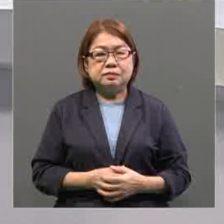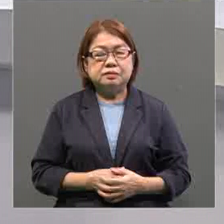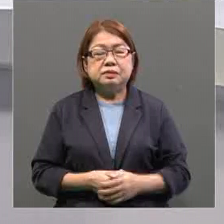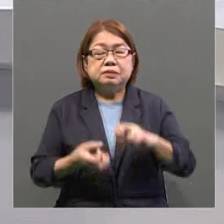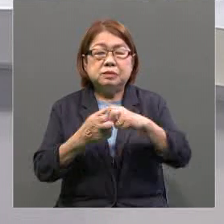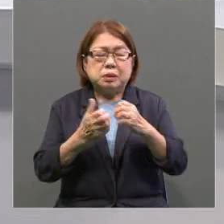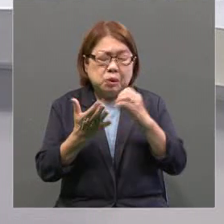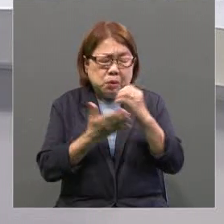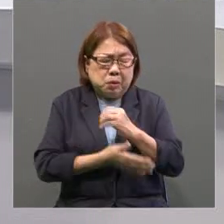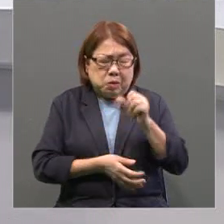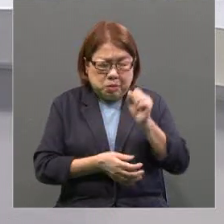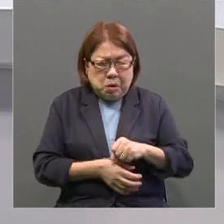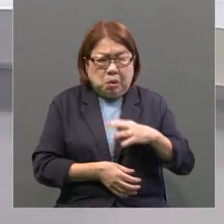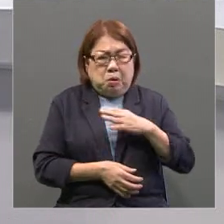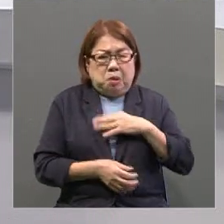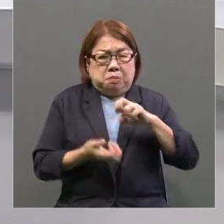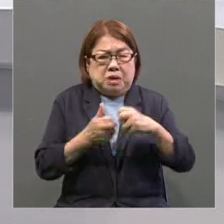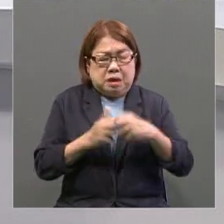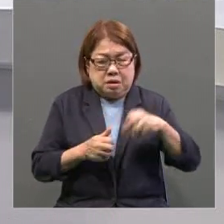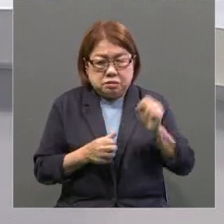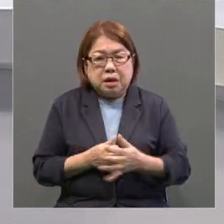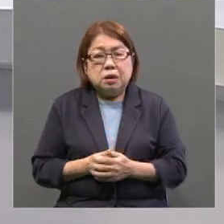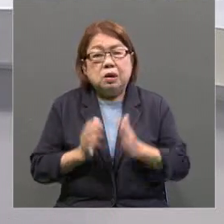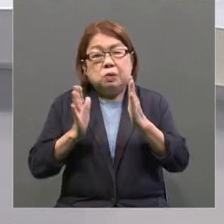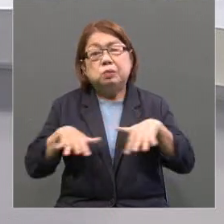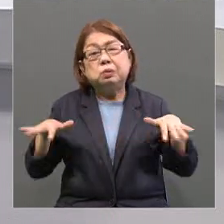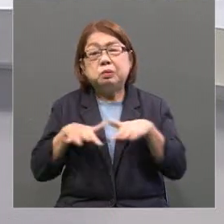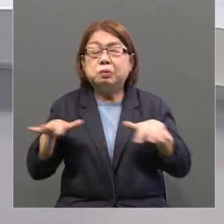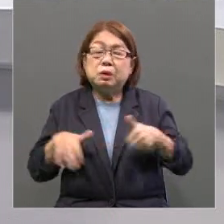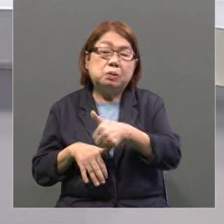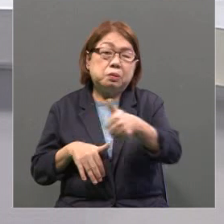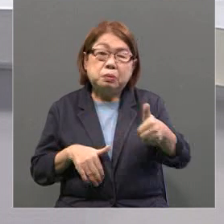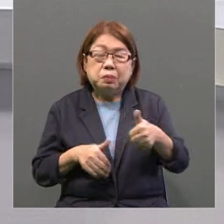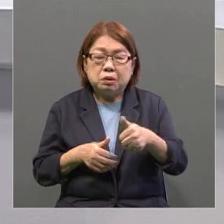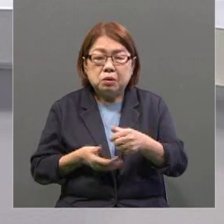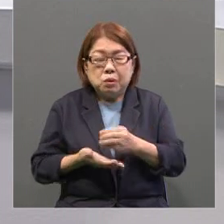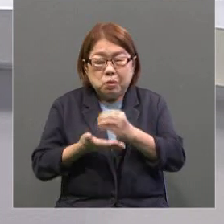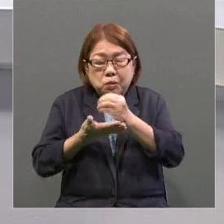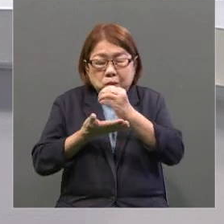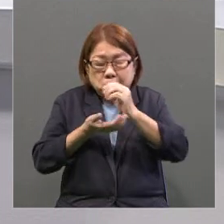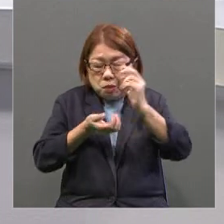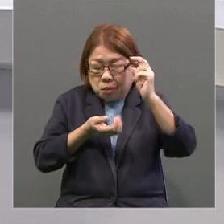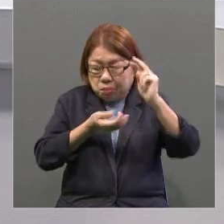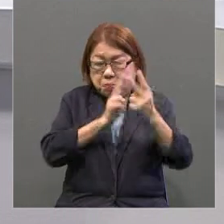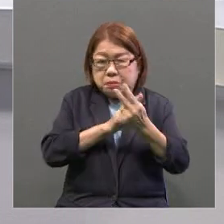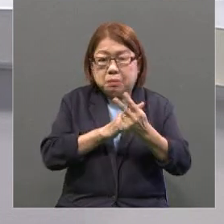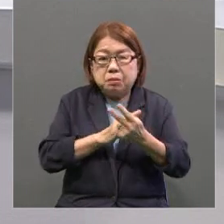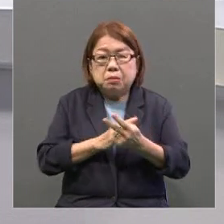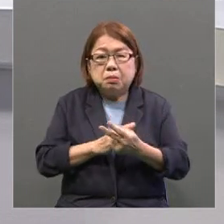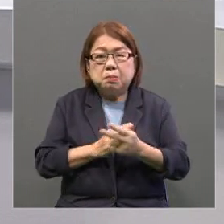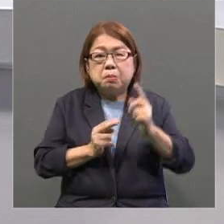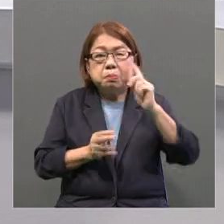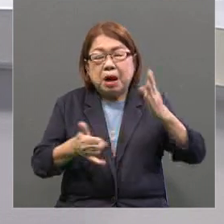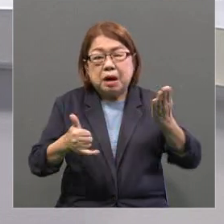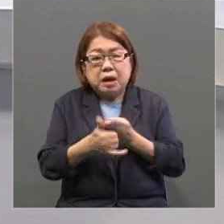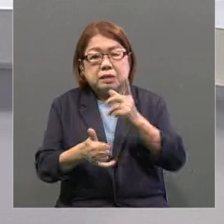เรื่องยาเสพติดในน่ากลัวจริงๆนะครับคุณผู้ชมมันสามารถเปลี่ยนพฤติกรรมจากคนดีคนทั่วๆไปให้กลายเป็นฆาตกรได้อย่างคดีของ